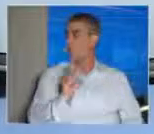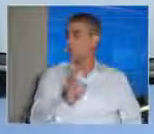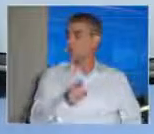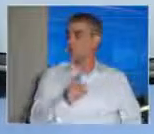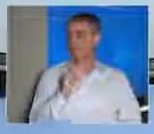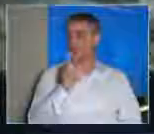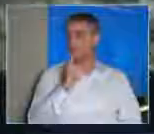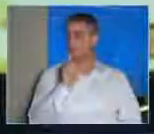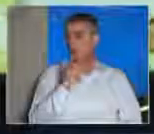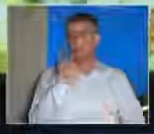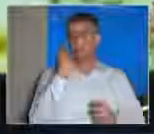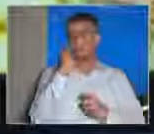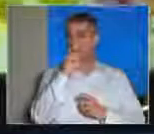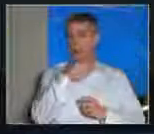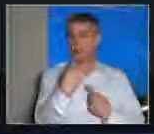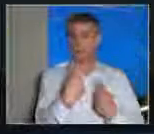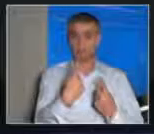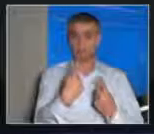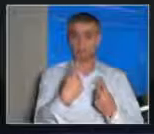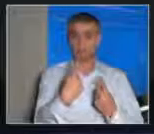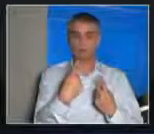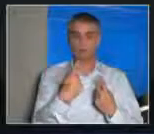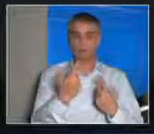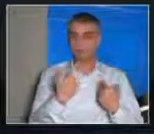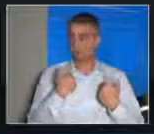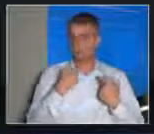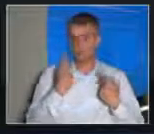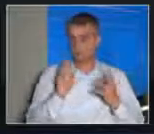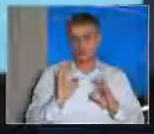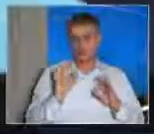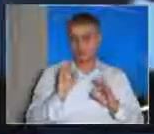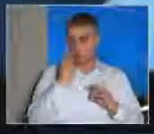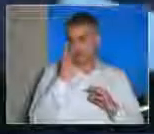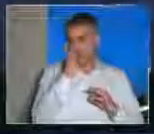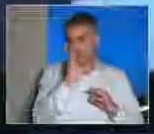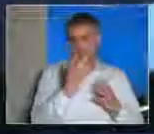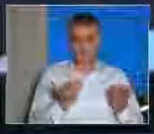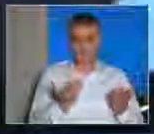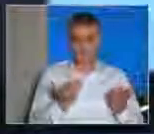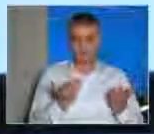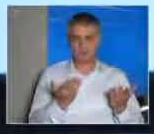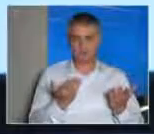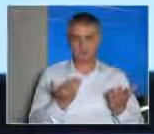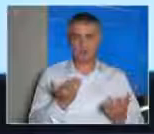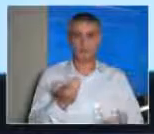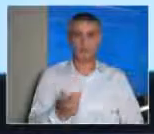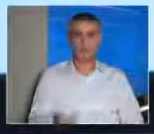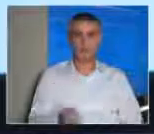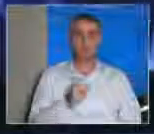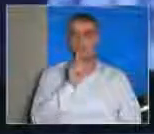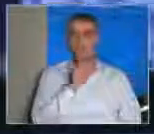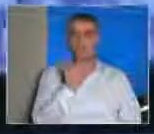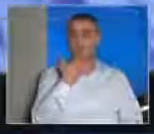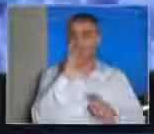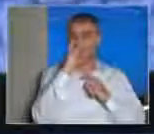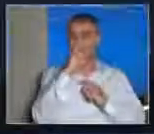אולי, שוב, אולי הסטורי עצמו, הוא לא, שוב, אף אחד מאיתנו לא ראה את העניין, אבל אולי